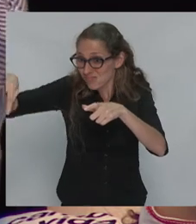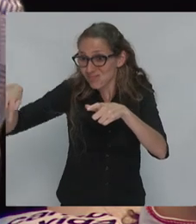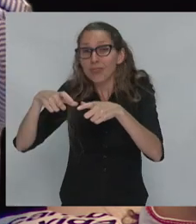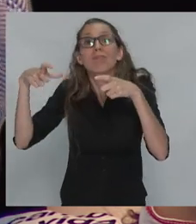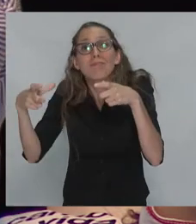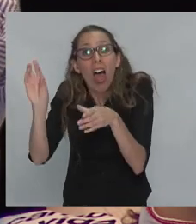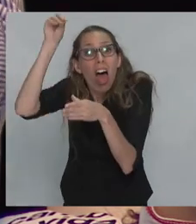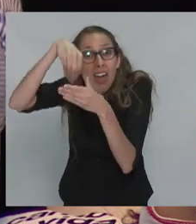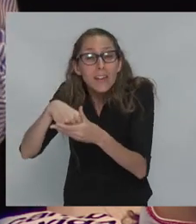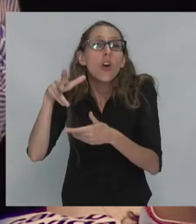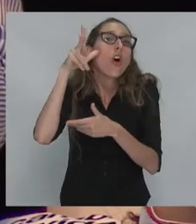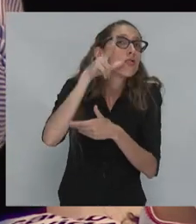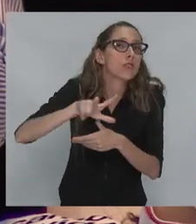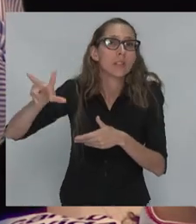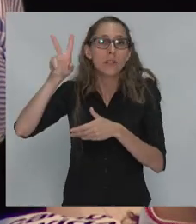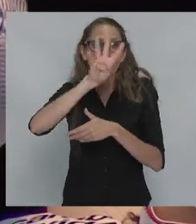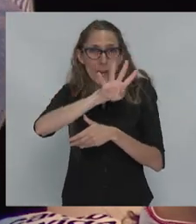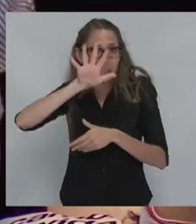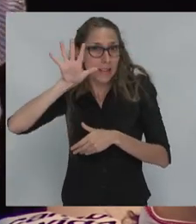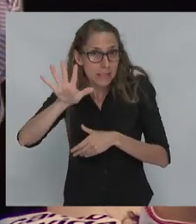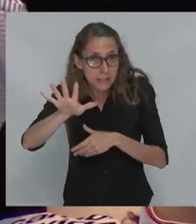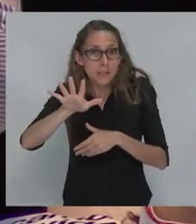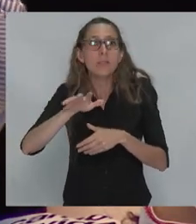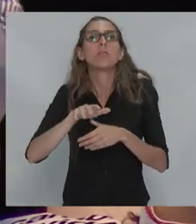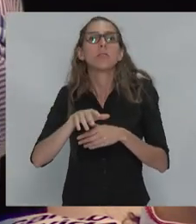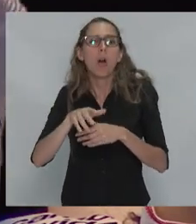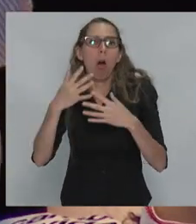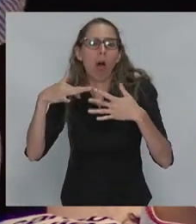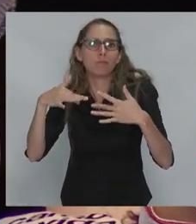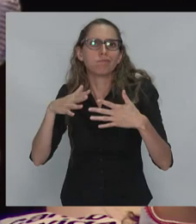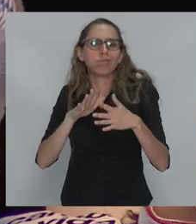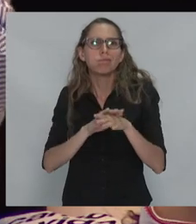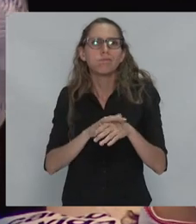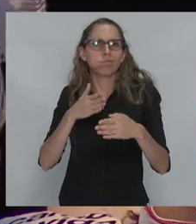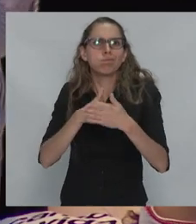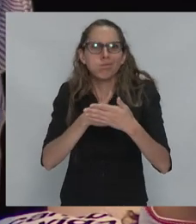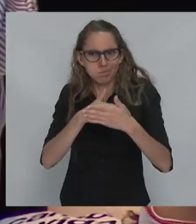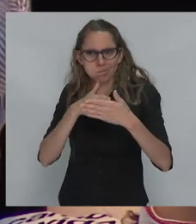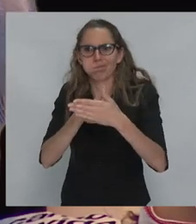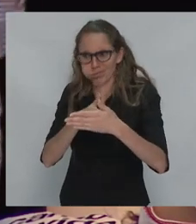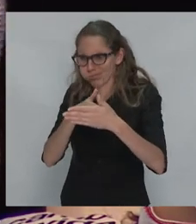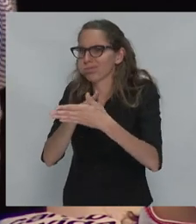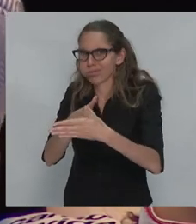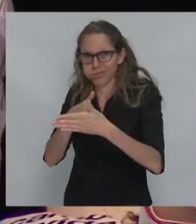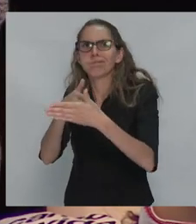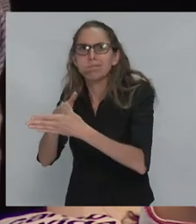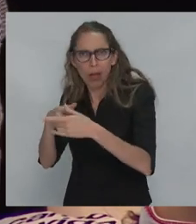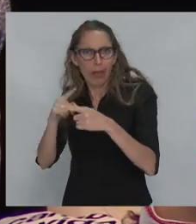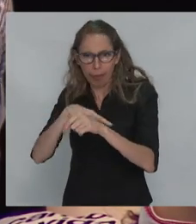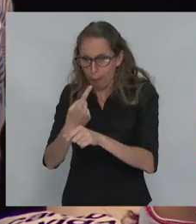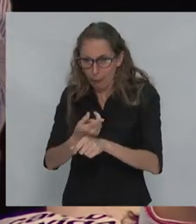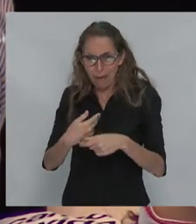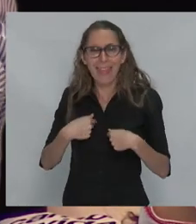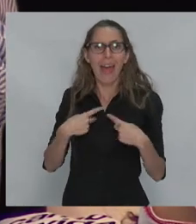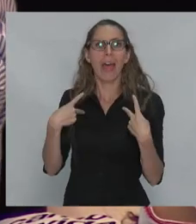bloquent la circulation des gens. Et quand vous êtes jeune, vous êtes beaucoup plus embêté que si vous êtes vieux. Tout le monde est embêté, mais les